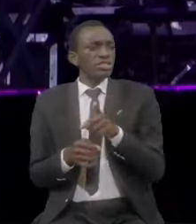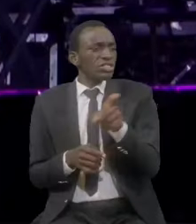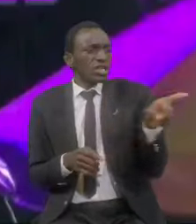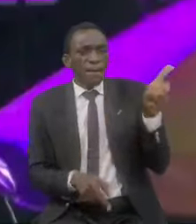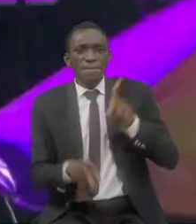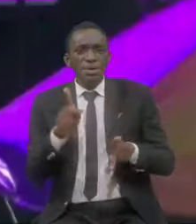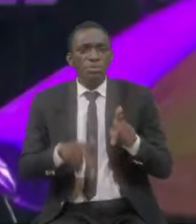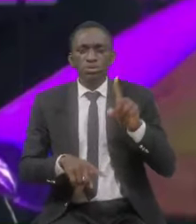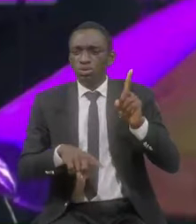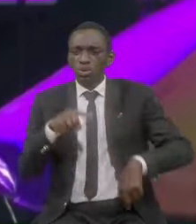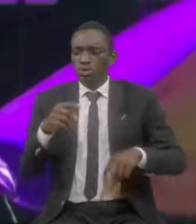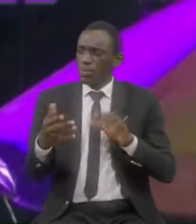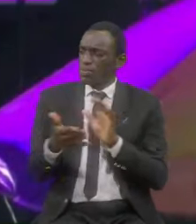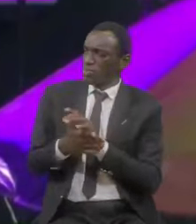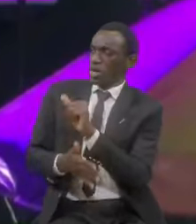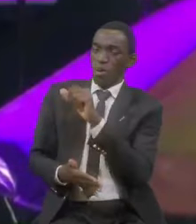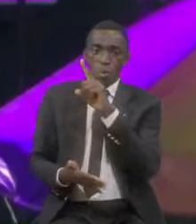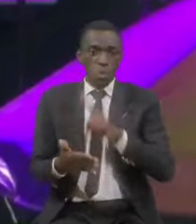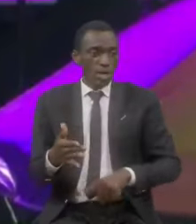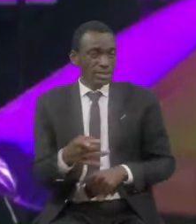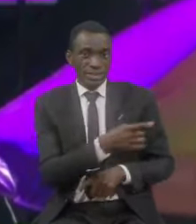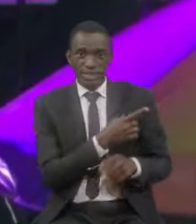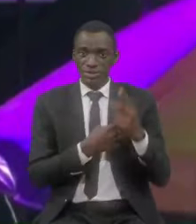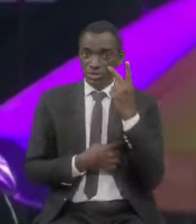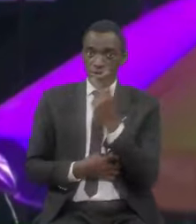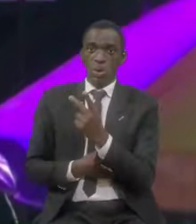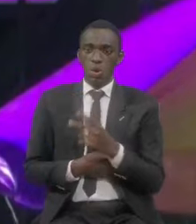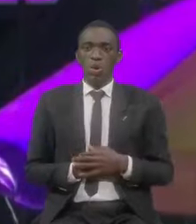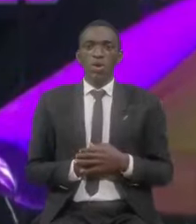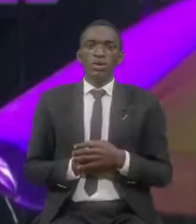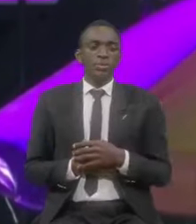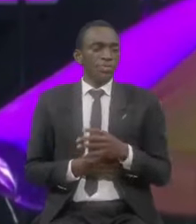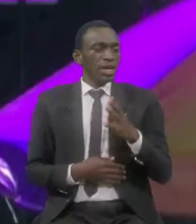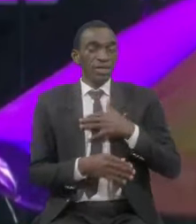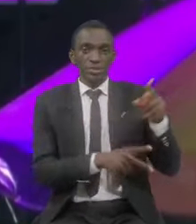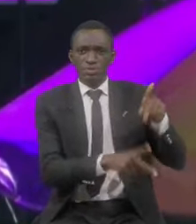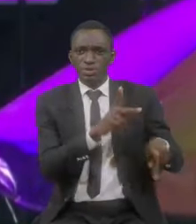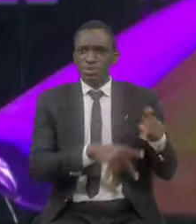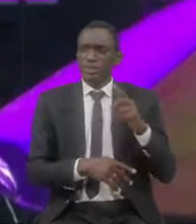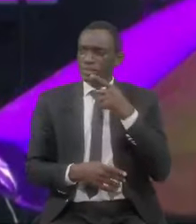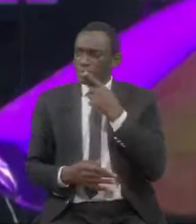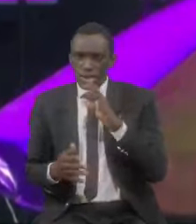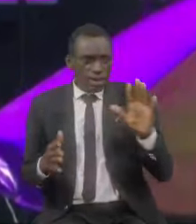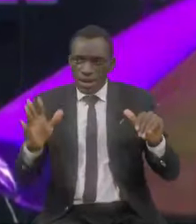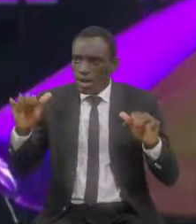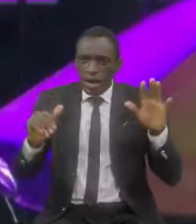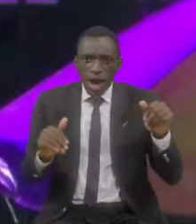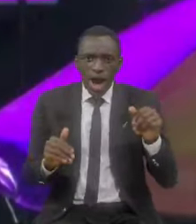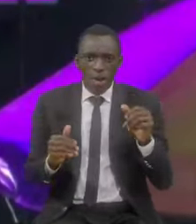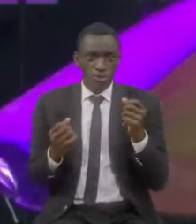Ils ne pouvaient pas croire ce qu'ils voyaient. Ils se dirent les uns aux autres,